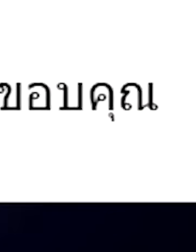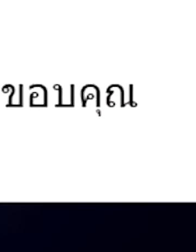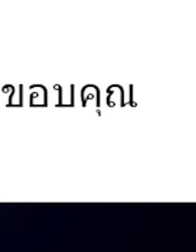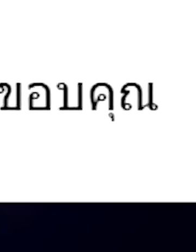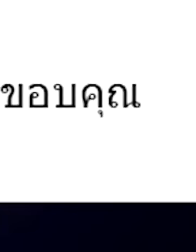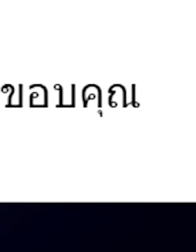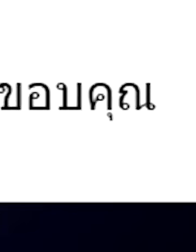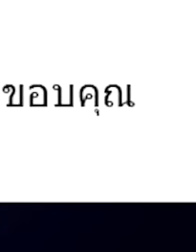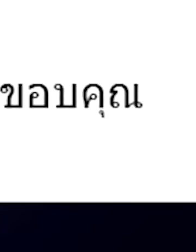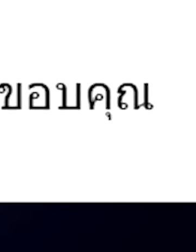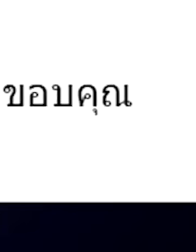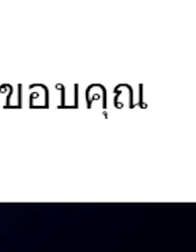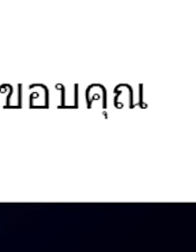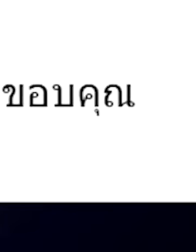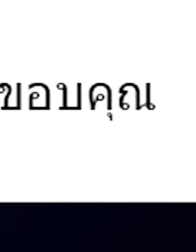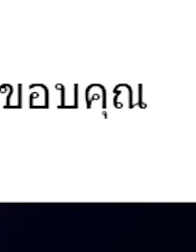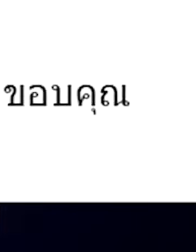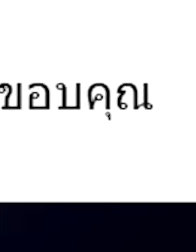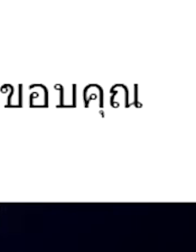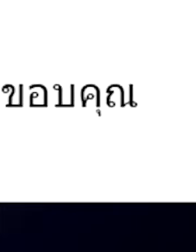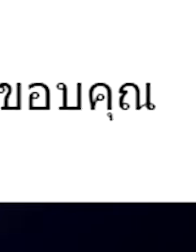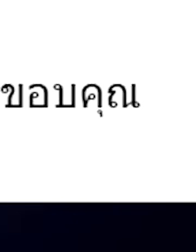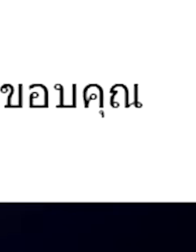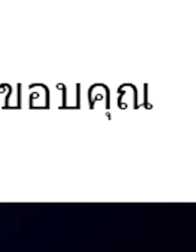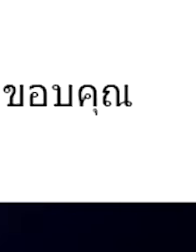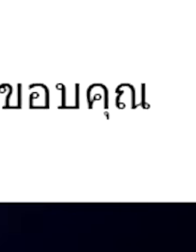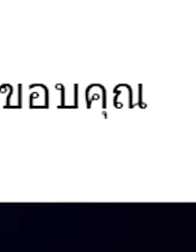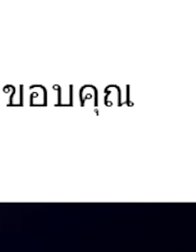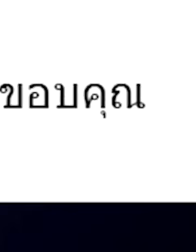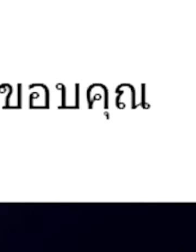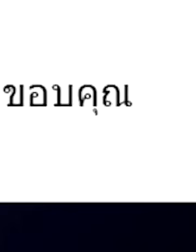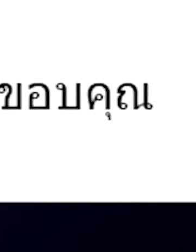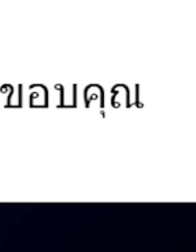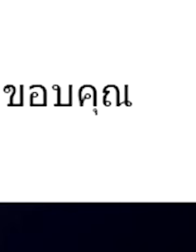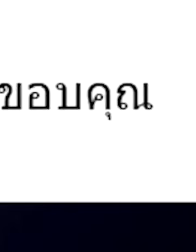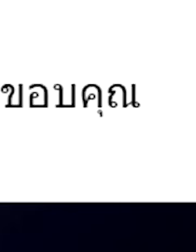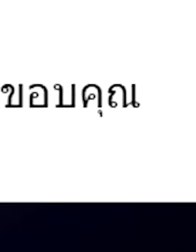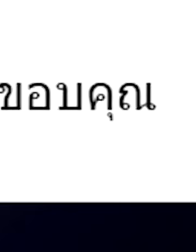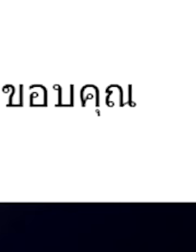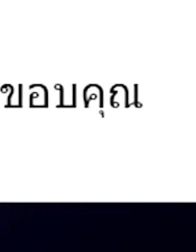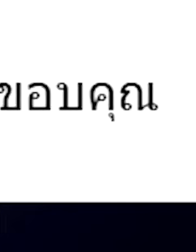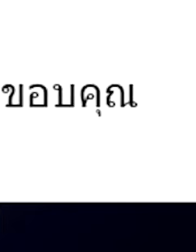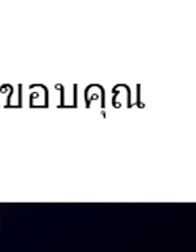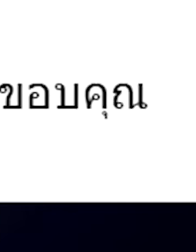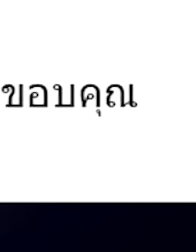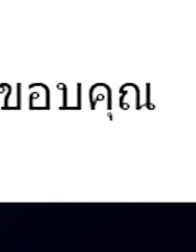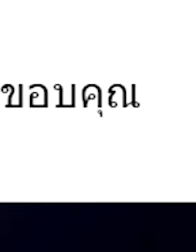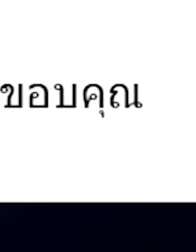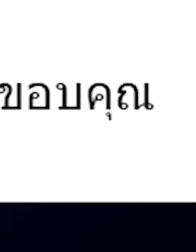และว้าวใหม่ล่าสุด ใครอยากส่งกำลังใจให้ทีมข่าว Bright TV ปุ่มซุปเปอร์แตงหรือปุ่มขอบคุณ ฟีเ